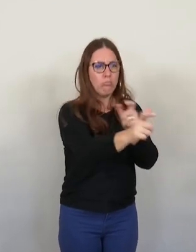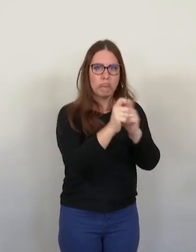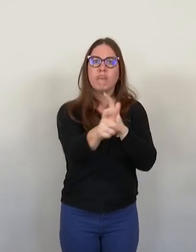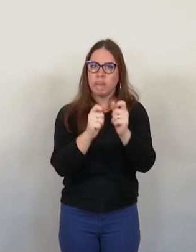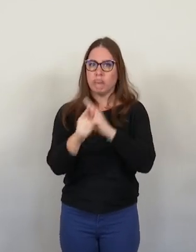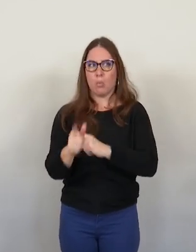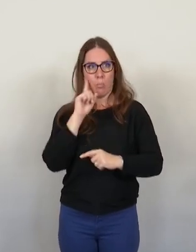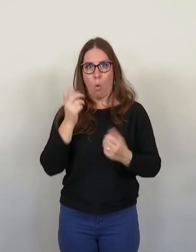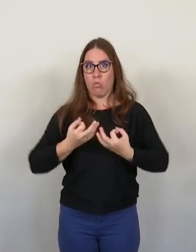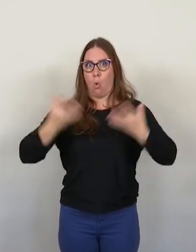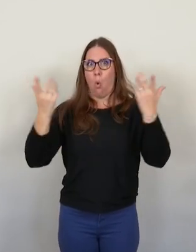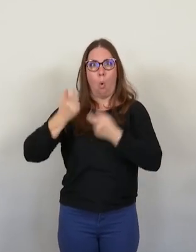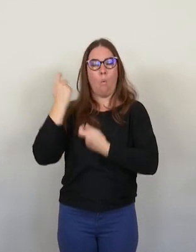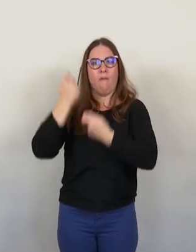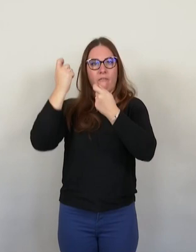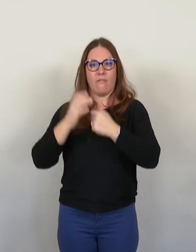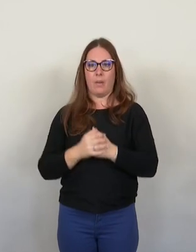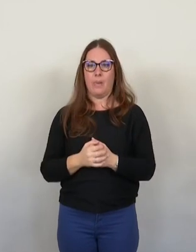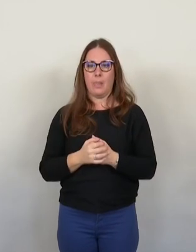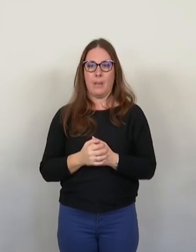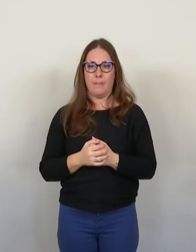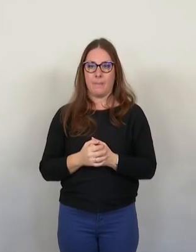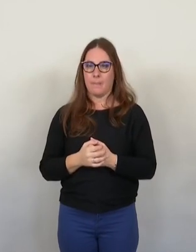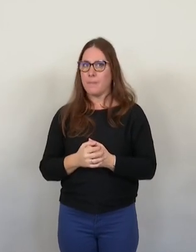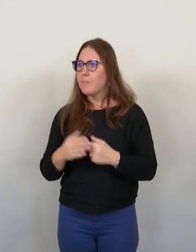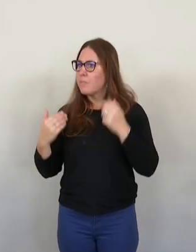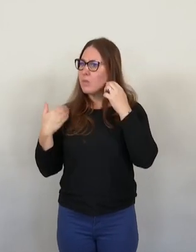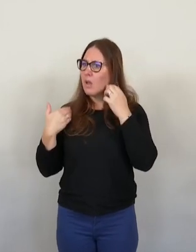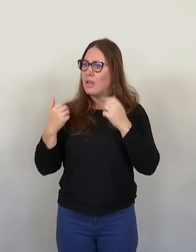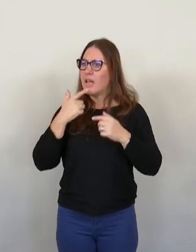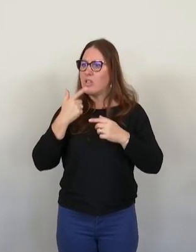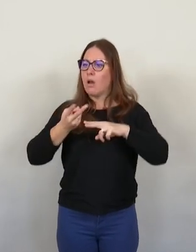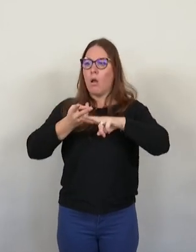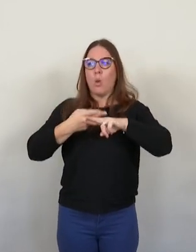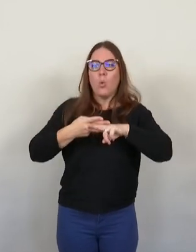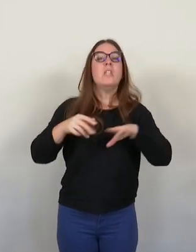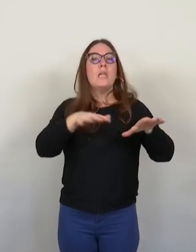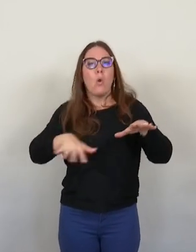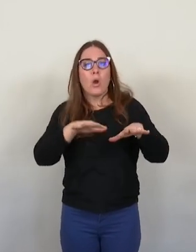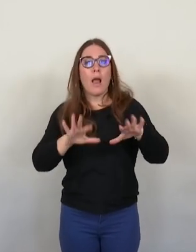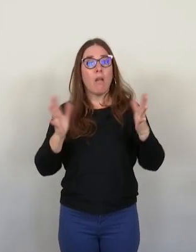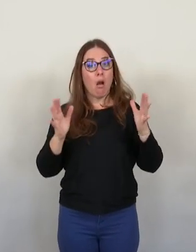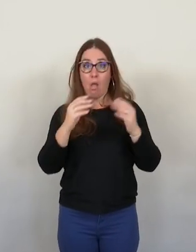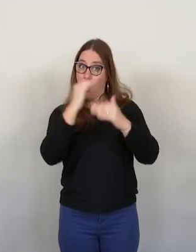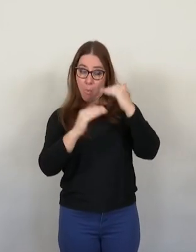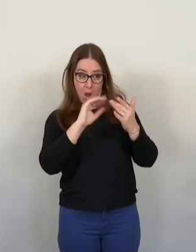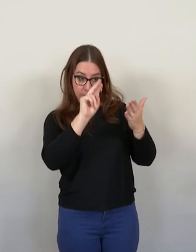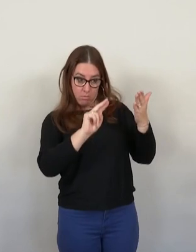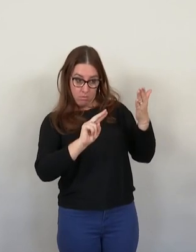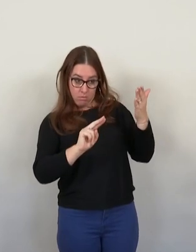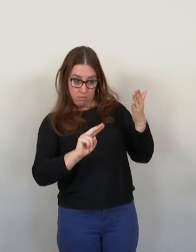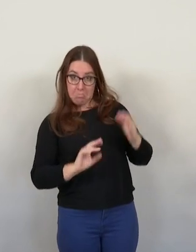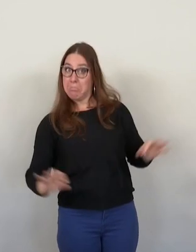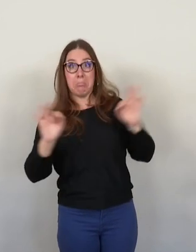d'impôt bien trop excessive vente d'un outil local du logement social qui EST grenobble HABITAT pas dans le programme non plus